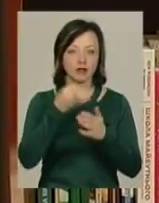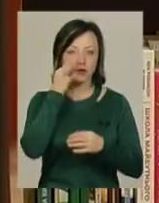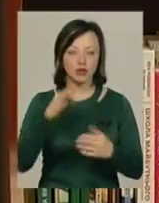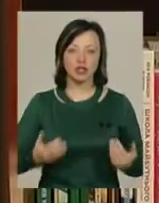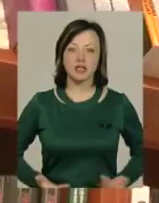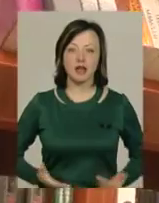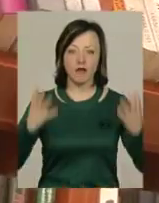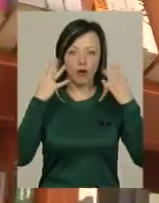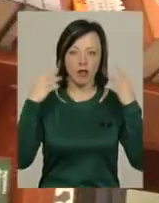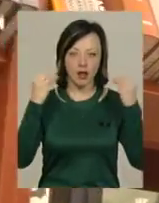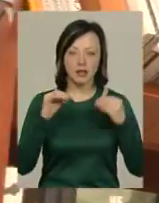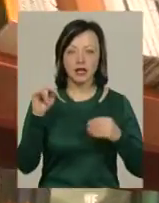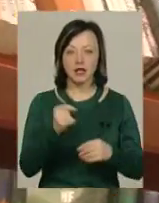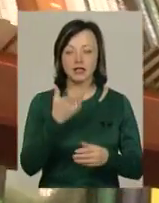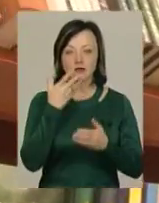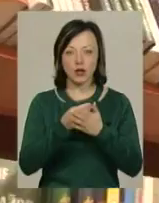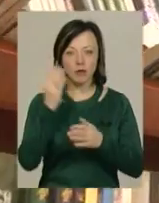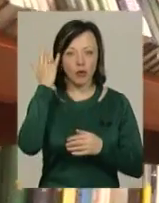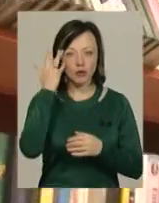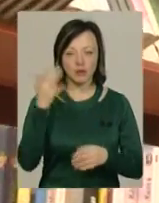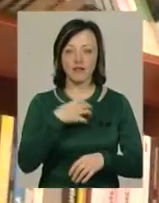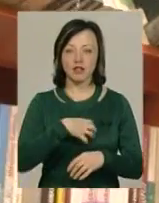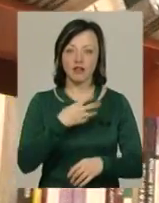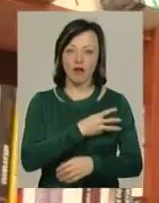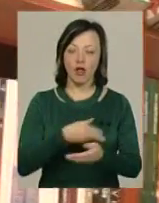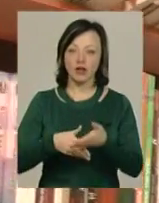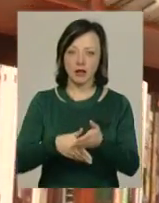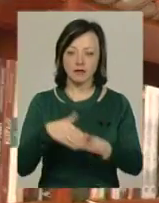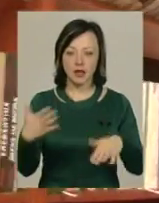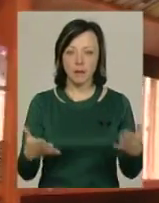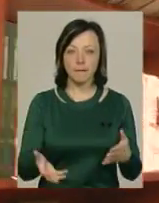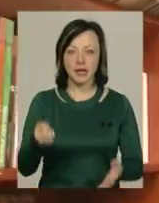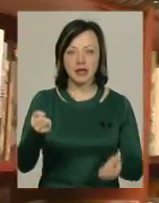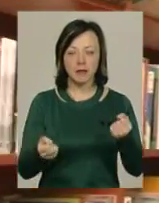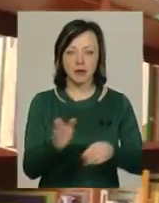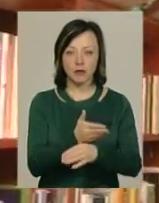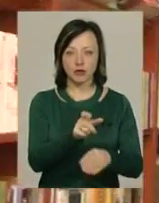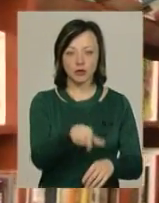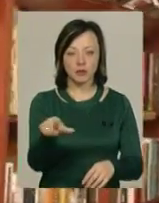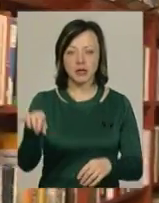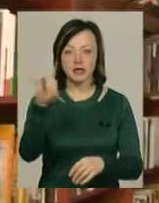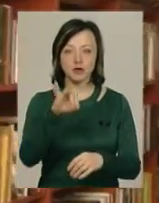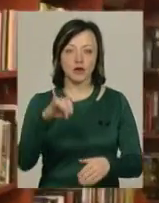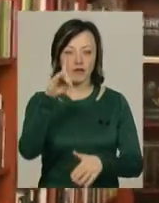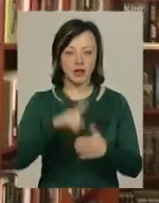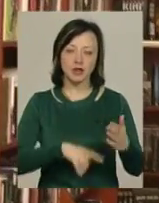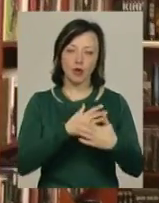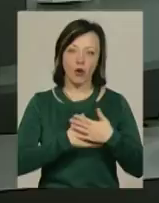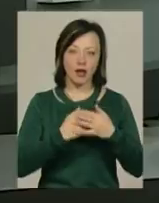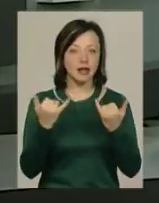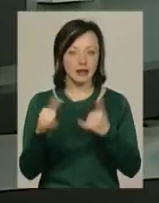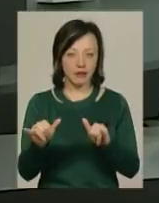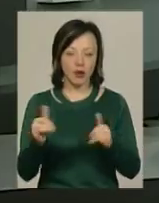життя в Голландії, а також своїми роздумами про важливість волонтерства та взаємної підтримки між людьми. Книжка – це історія про вірність, кохання та